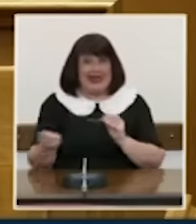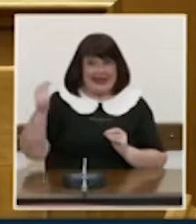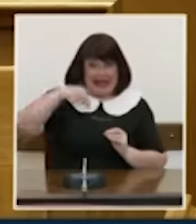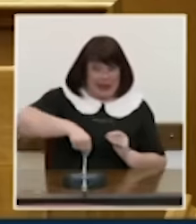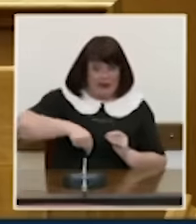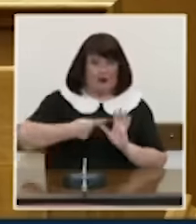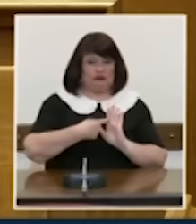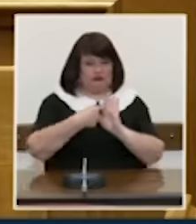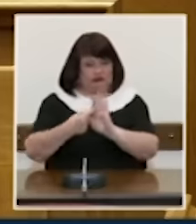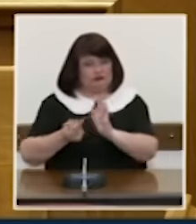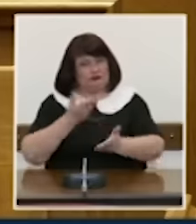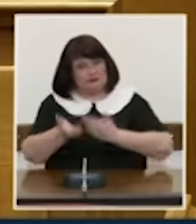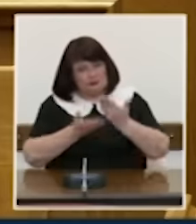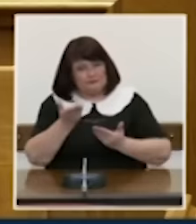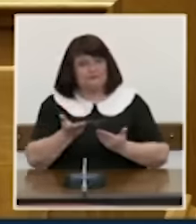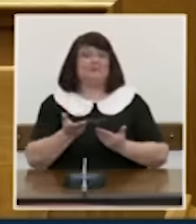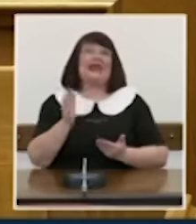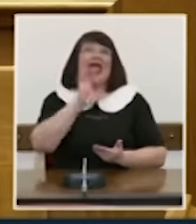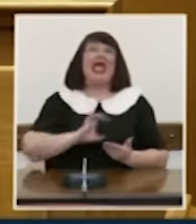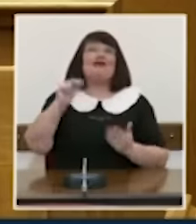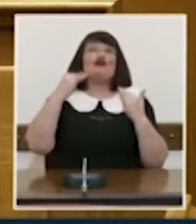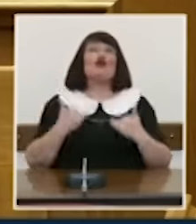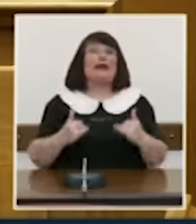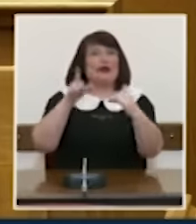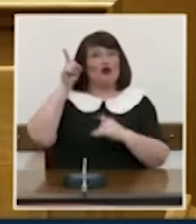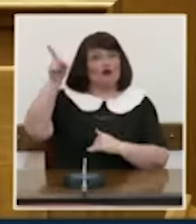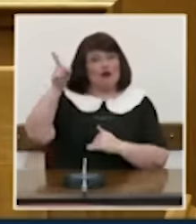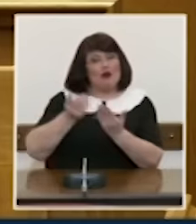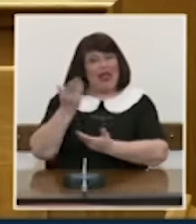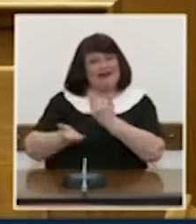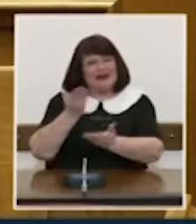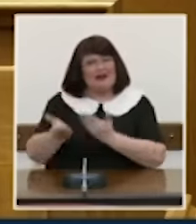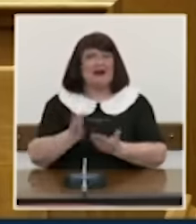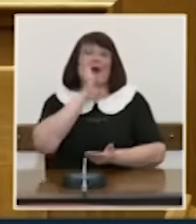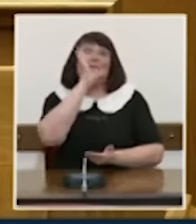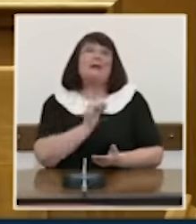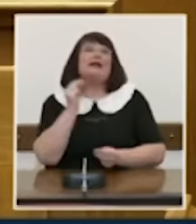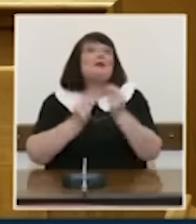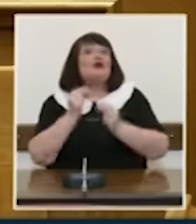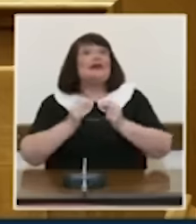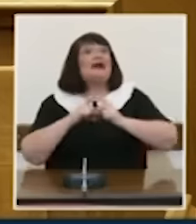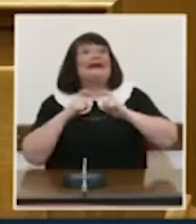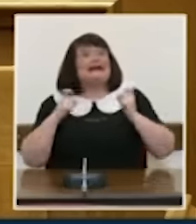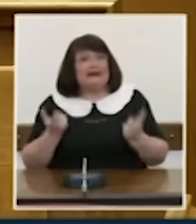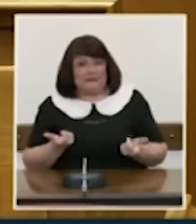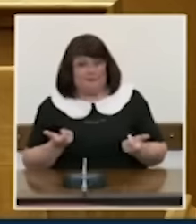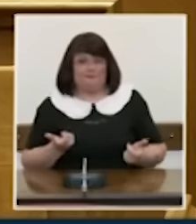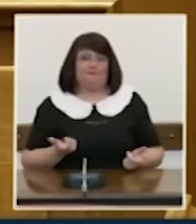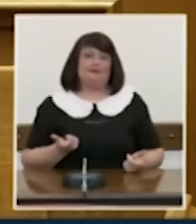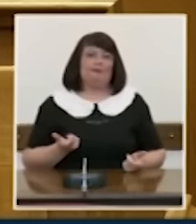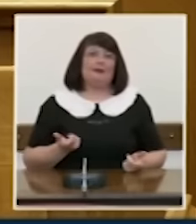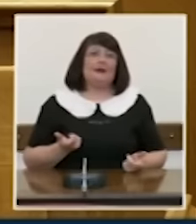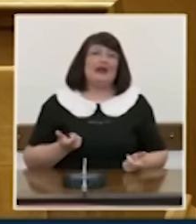αίθουσα και στις αίθουσες του Ευρωκοινοβουλίου τα αιτήματά τους, τα πραγματικά προβλήματα. Αποτελούσαν έτσι τη φωνή των